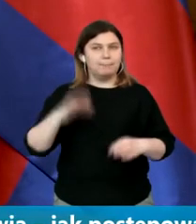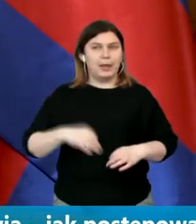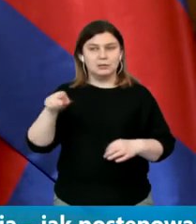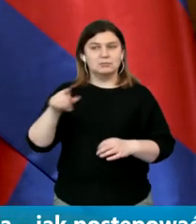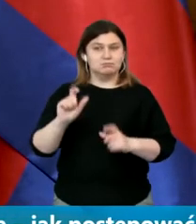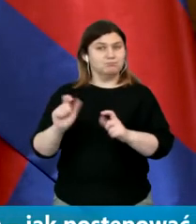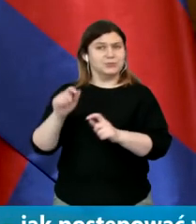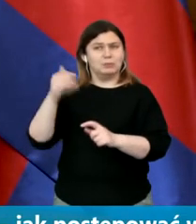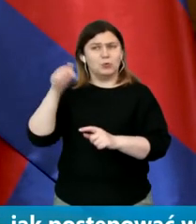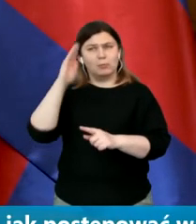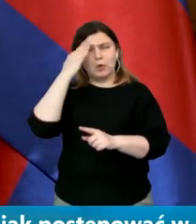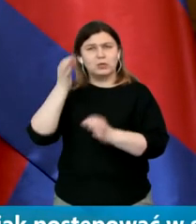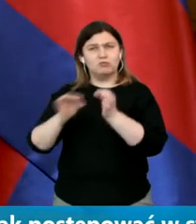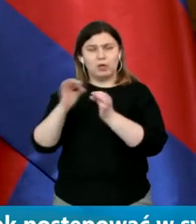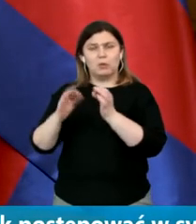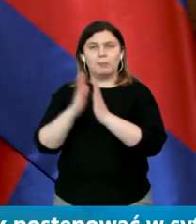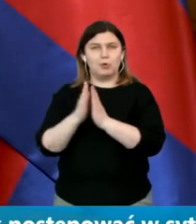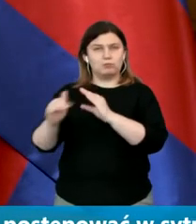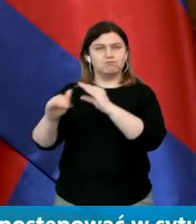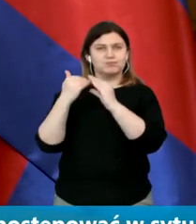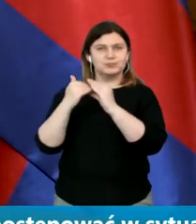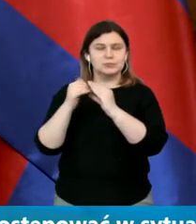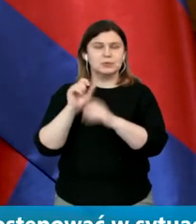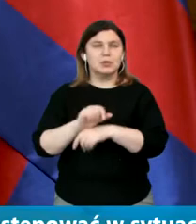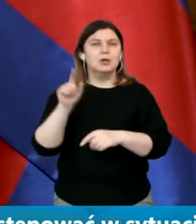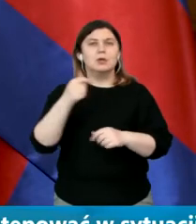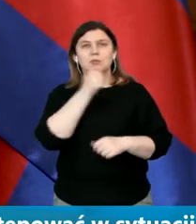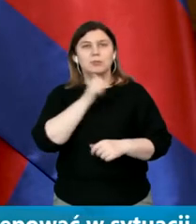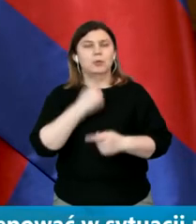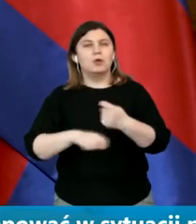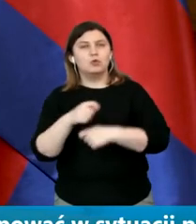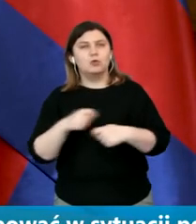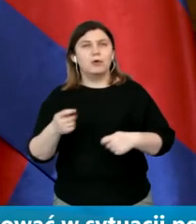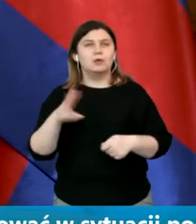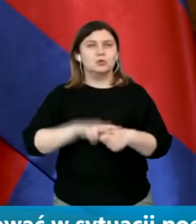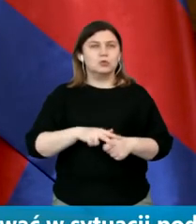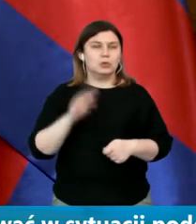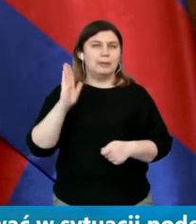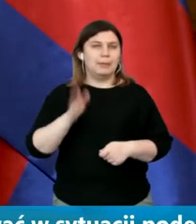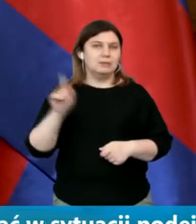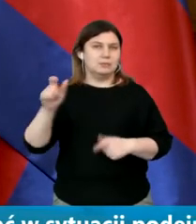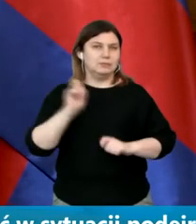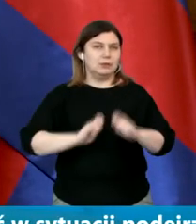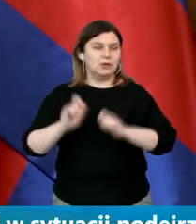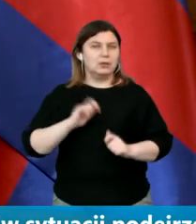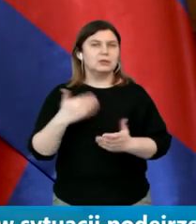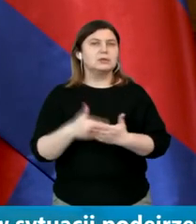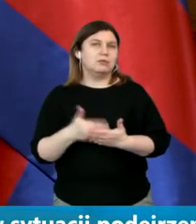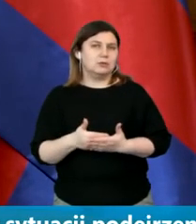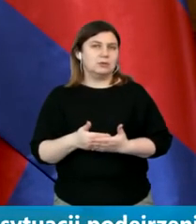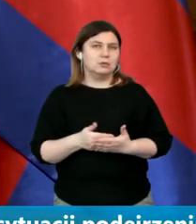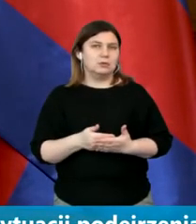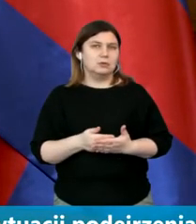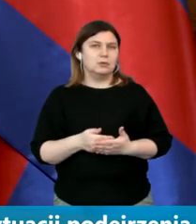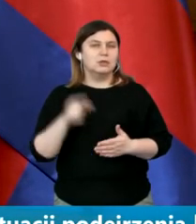poznać szczegóły i spróbujemy zastosować jakieś rozwiązanie, które będzie Panią satysfakcjonowało, dlatego że